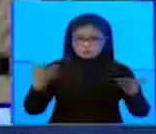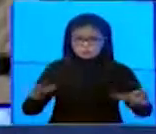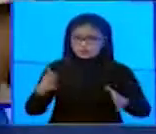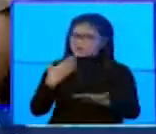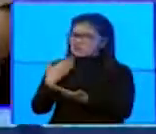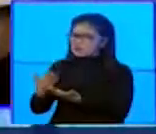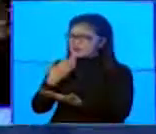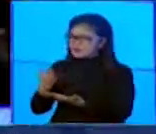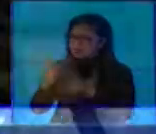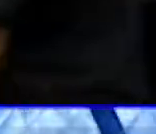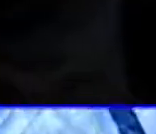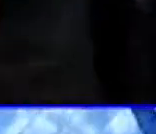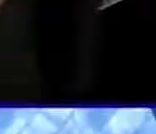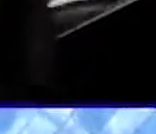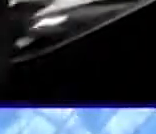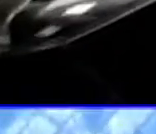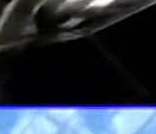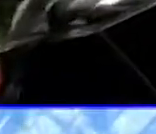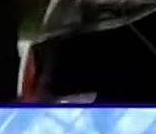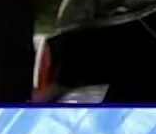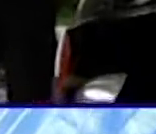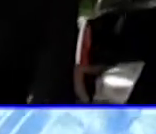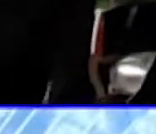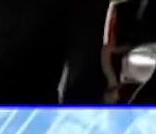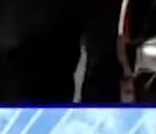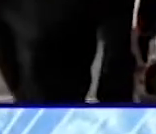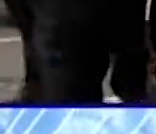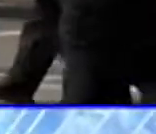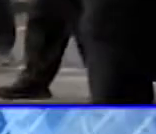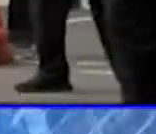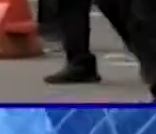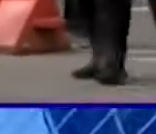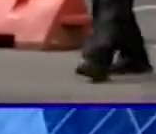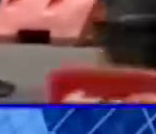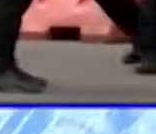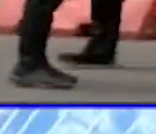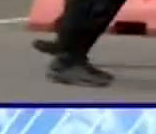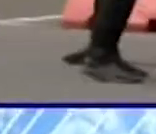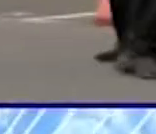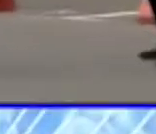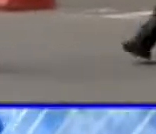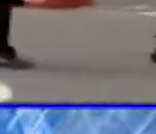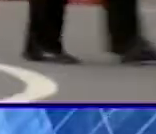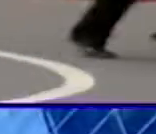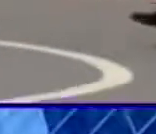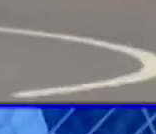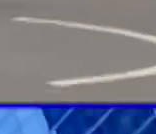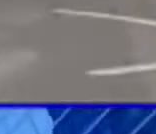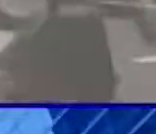terkait dengan kerumunan yang timbul yang dinilai melanggar protokol kesehatan saat pandemi